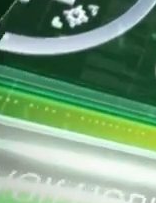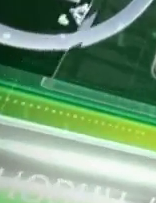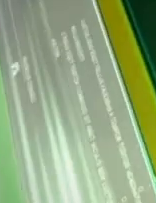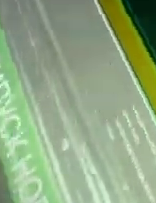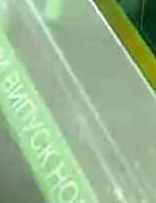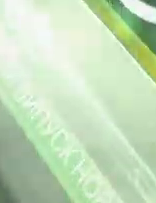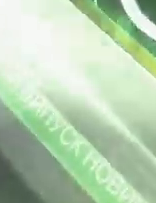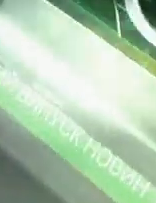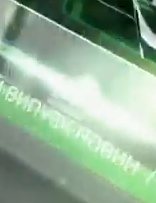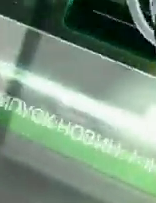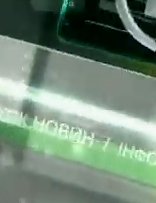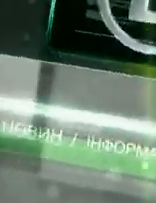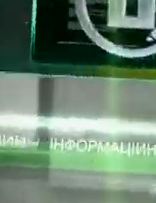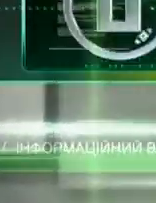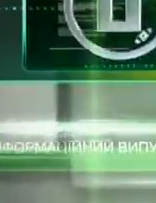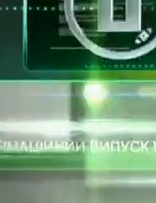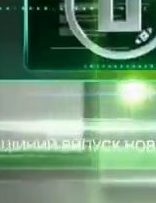МУЗЫКАЛЬНАЯ ЗАСТАВКА